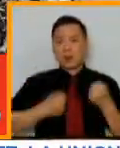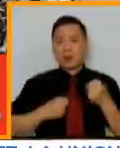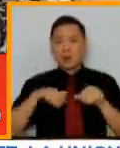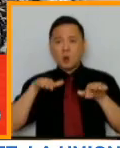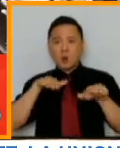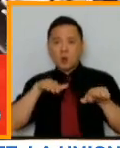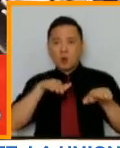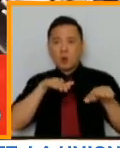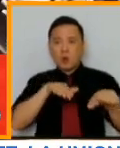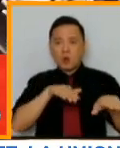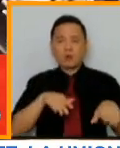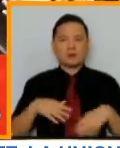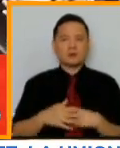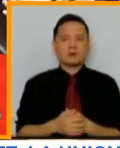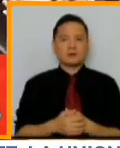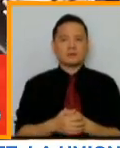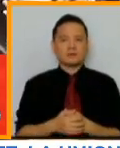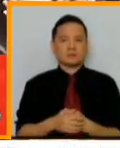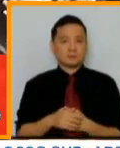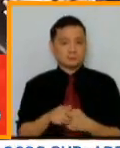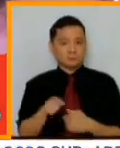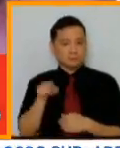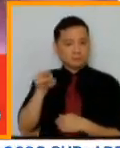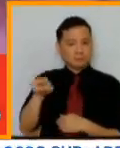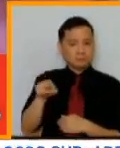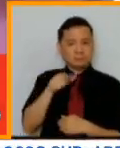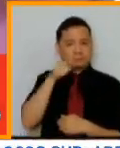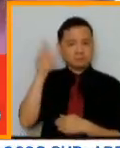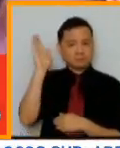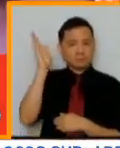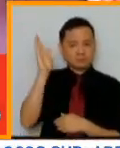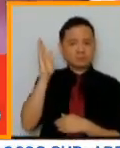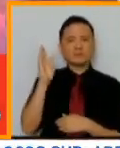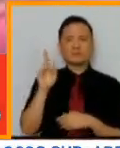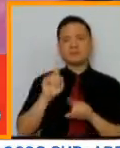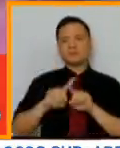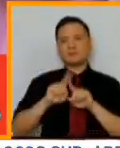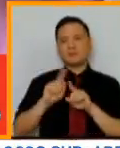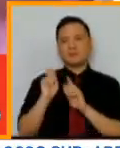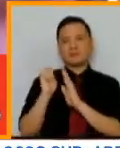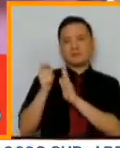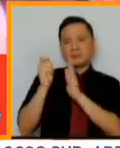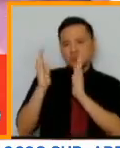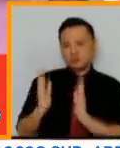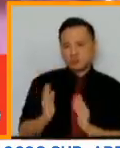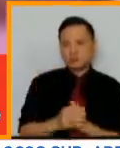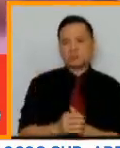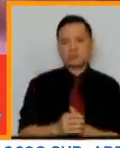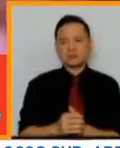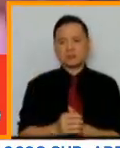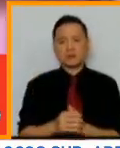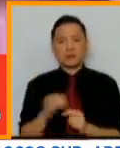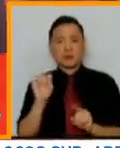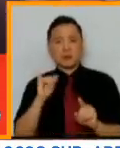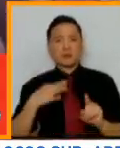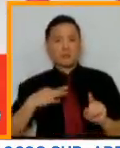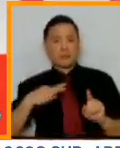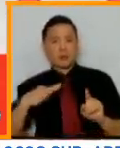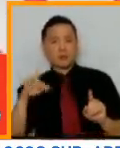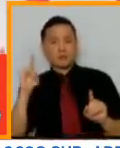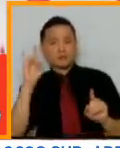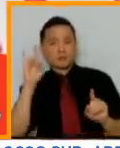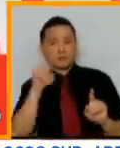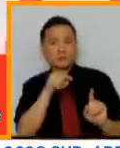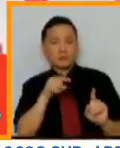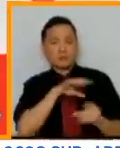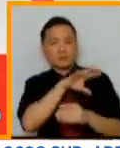mga mangingisda sa bayan ng Bulan at pumunta rin sa ribbon cutting ng isang volunteer headquarters bago pumunta sa lumang munisipyo